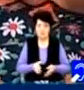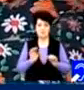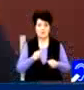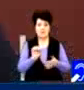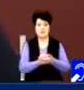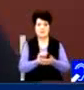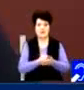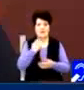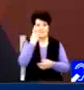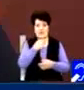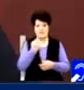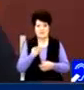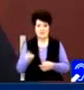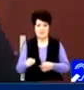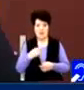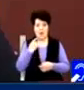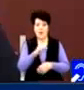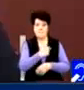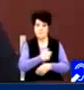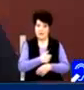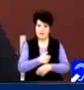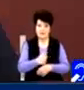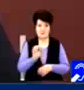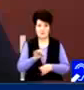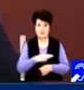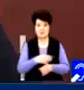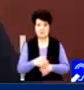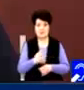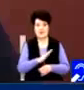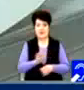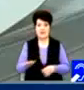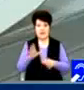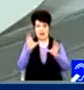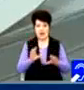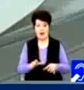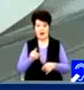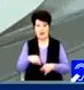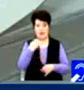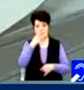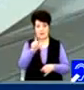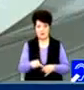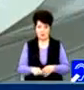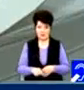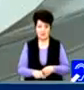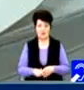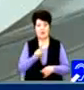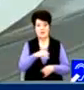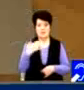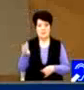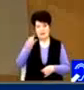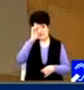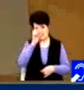penale față de medici pentru detenția sau privarea de libertate ilegală a anumitor persoane nici avocații din partea statului nu